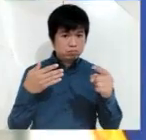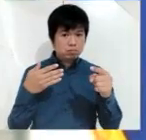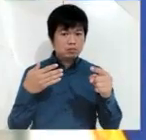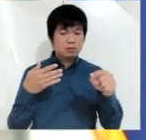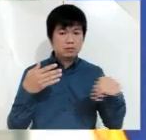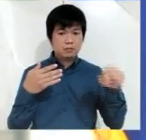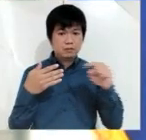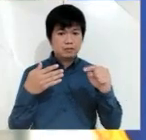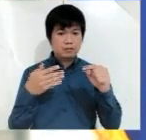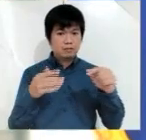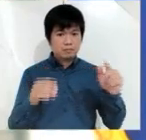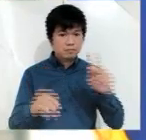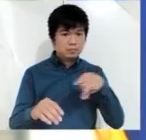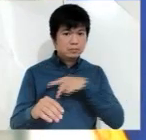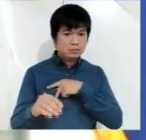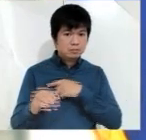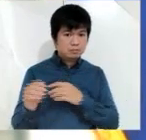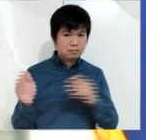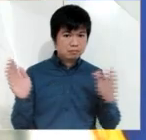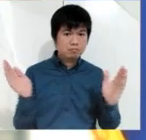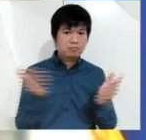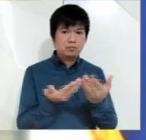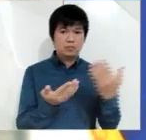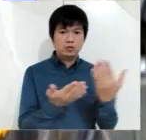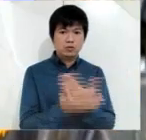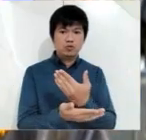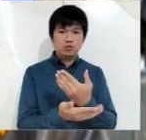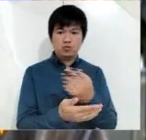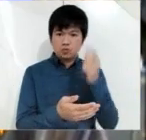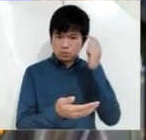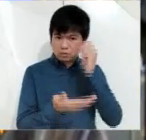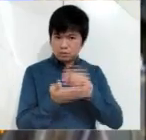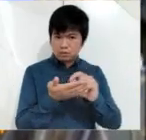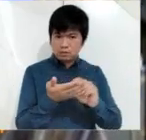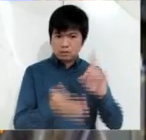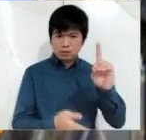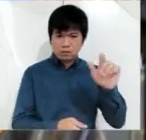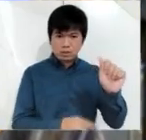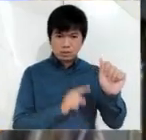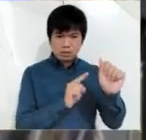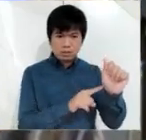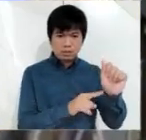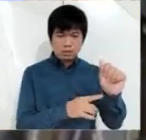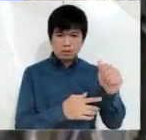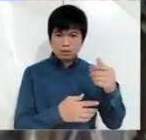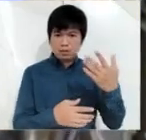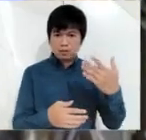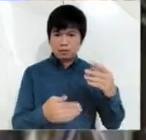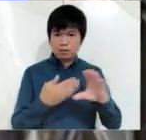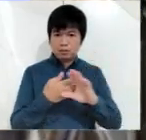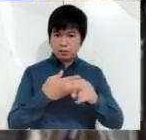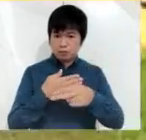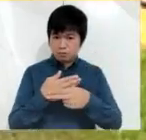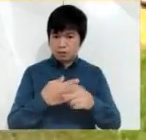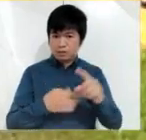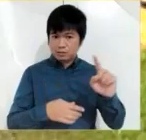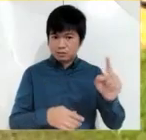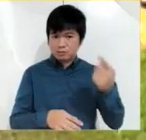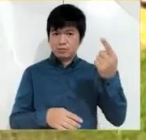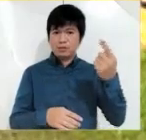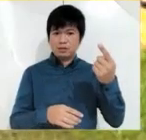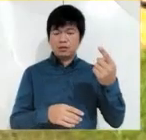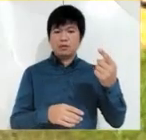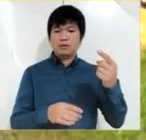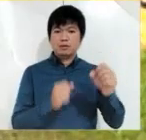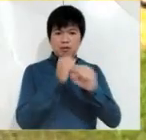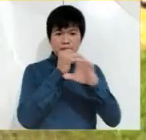Bongbong Marcos ang bagong kalihim ng Department of Agriculture. Yan ay ang kababata niya at isa sa kanyang mga pangunahing campaign donors na